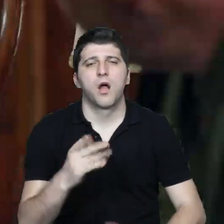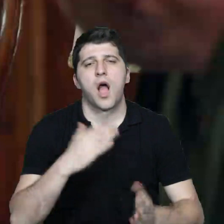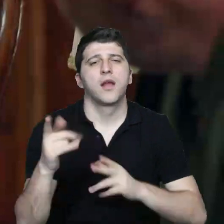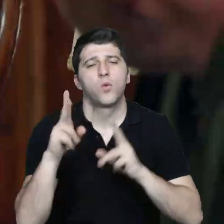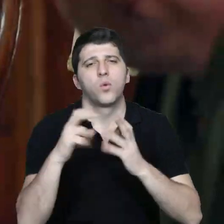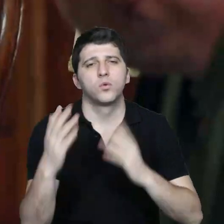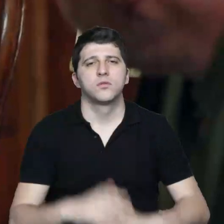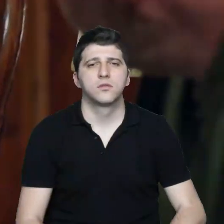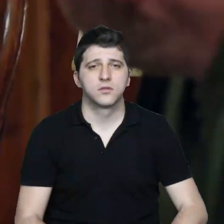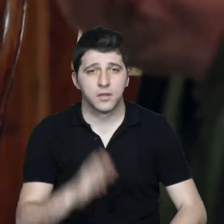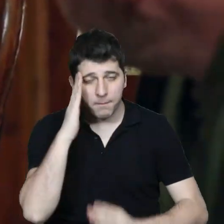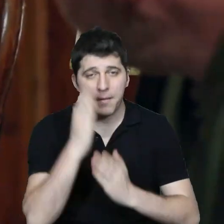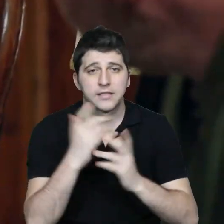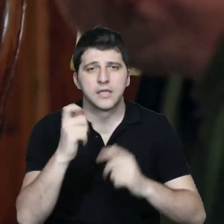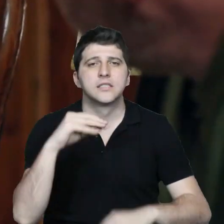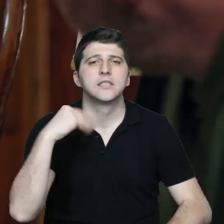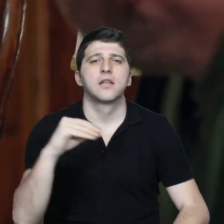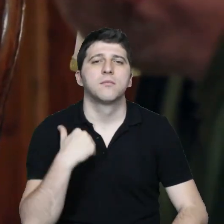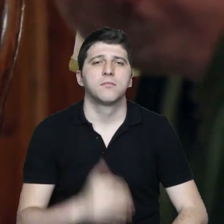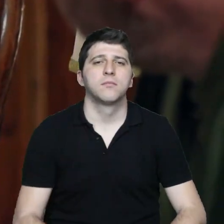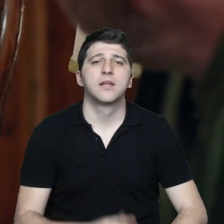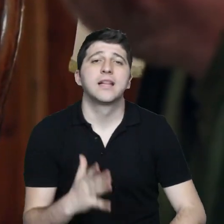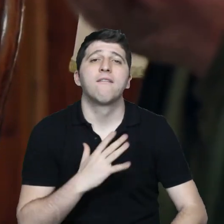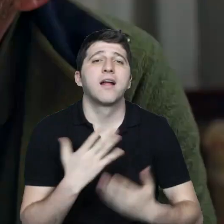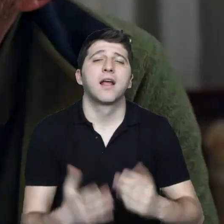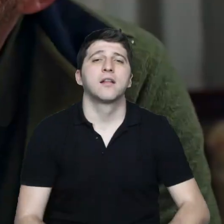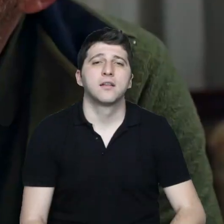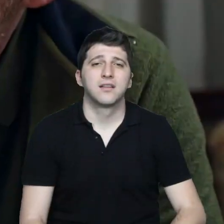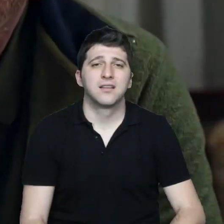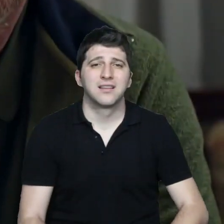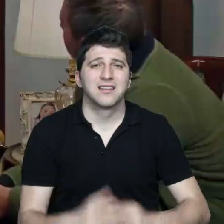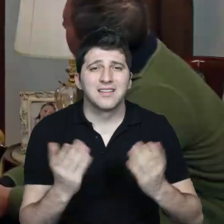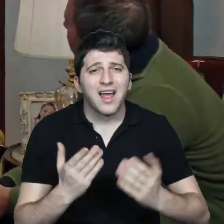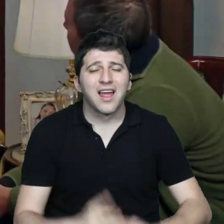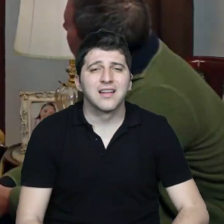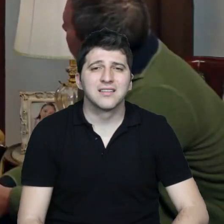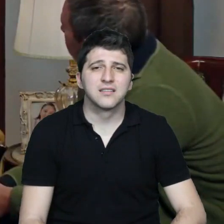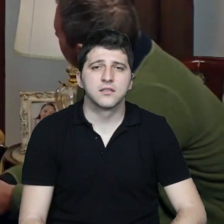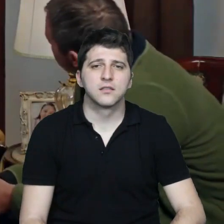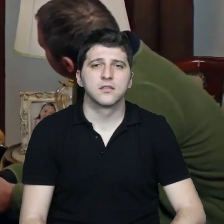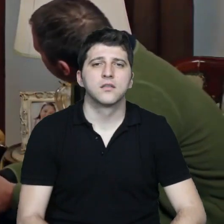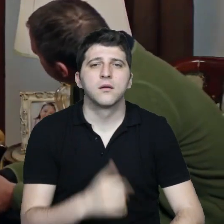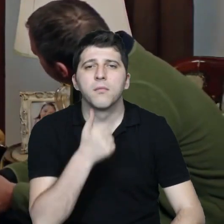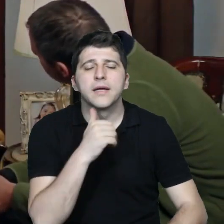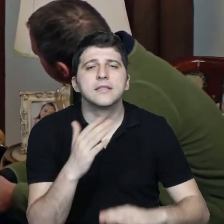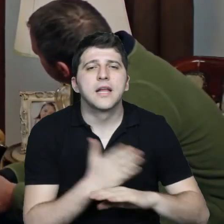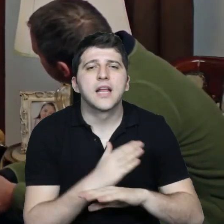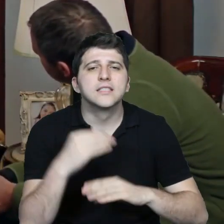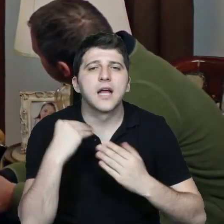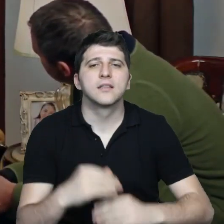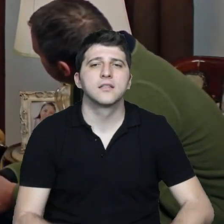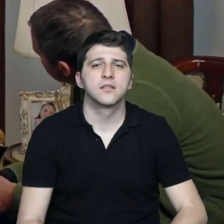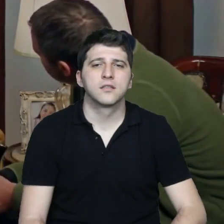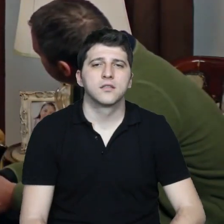ya. Mezar yerini sattım. Ne var yani? Ne? Baba niye yaptın böyle bir şeyi?